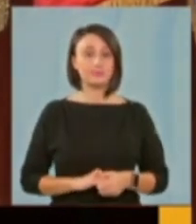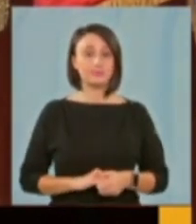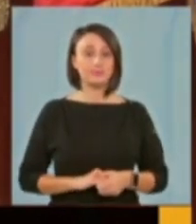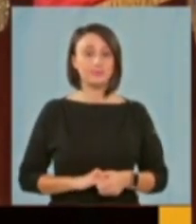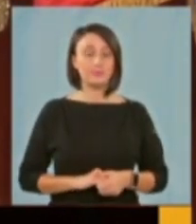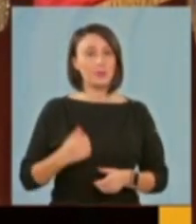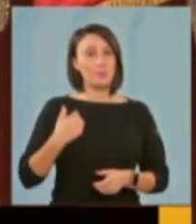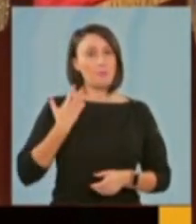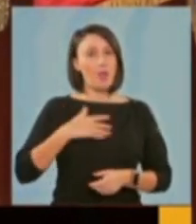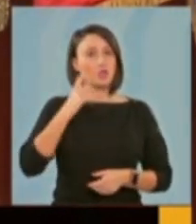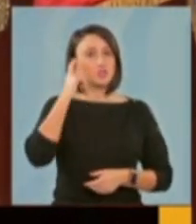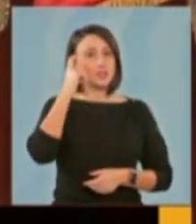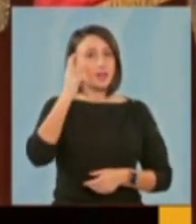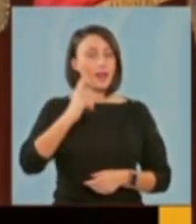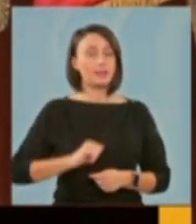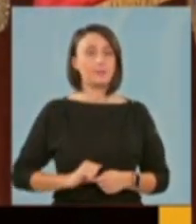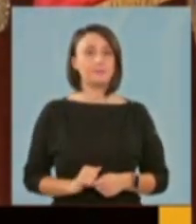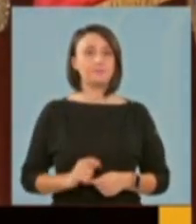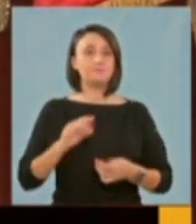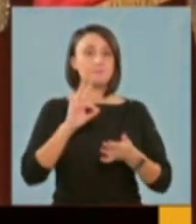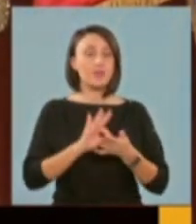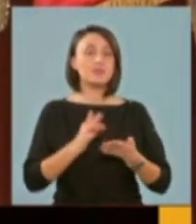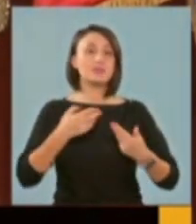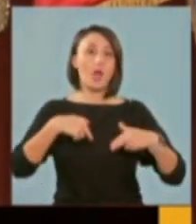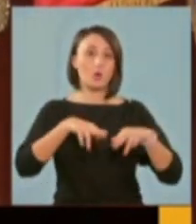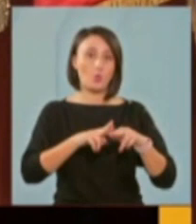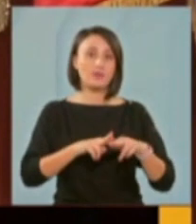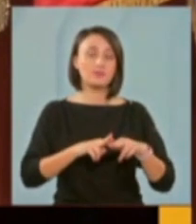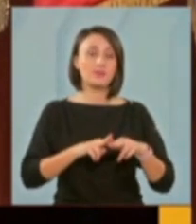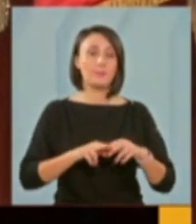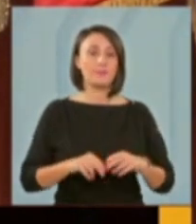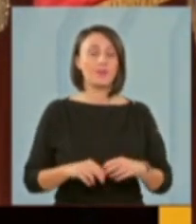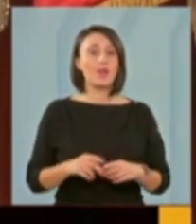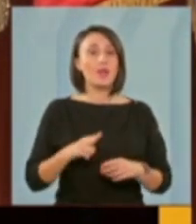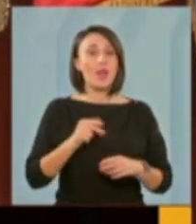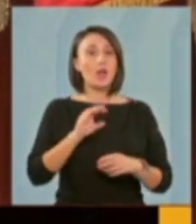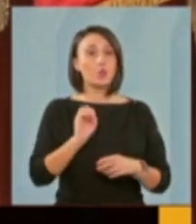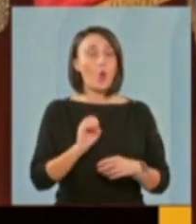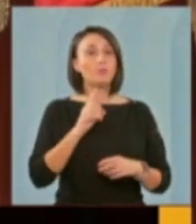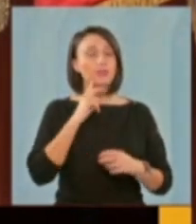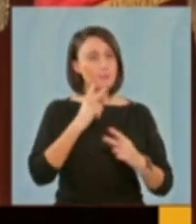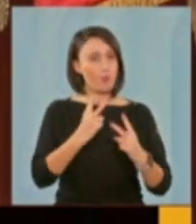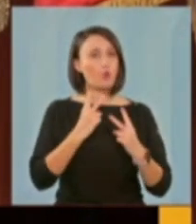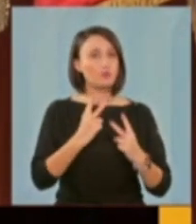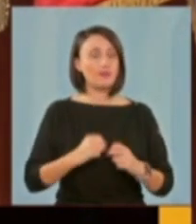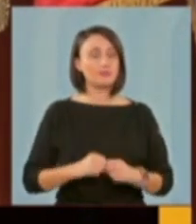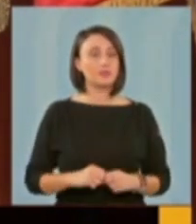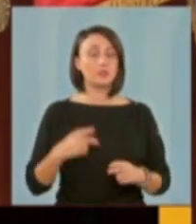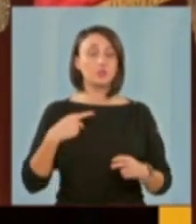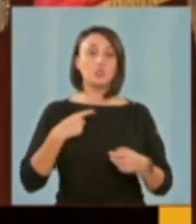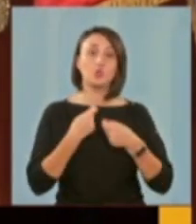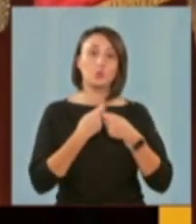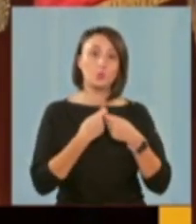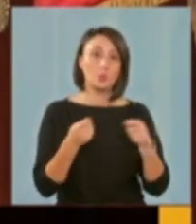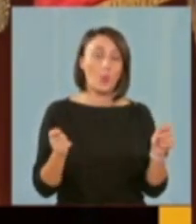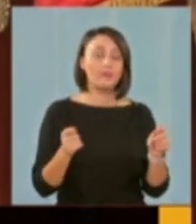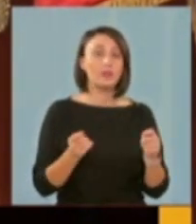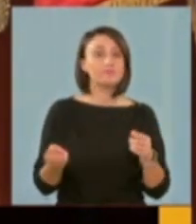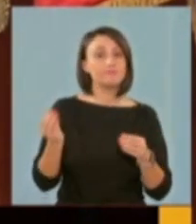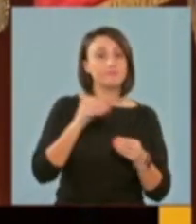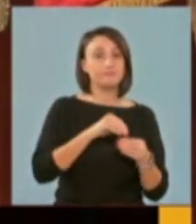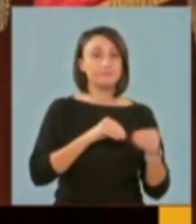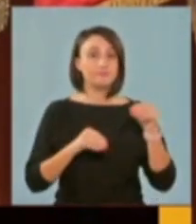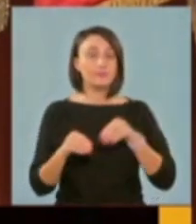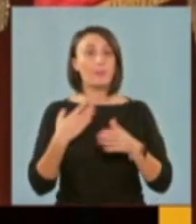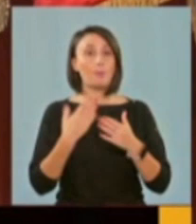Îmi place să cred că prezența noastră consistentă la NATO și în toate componentele